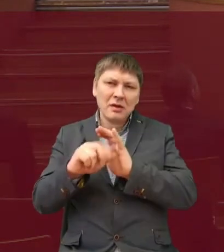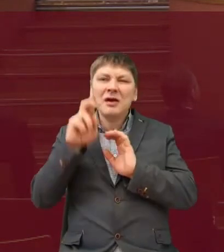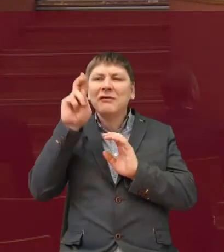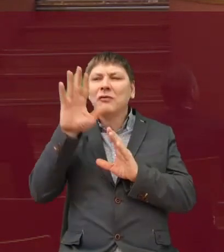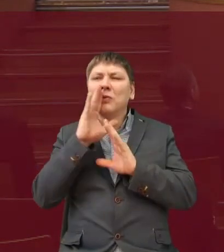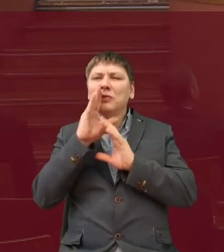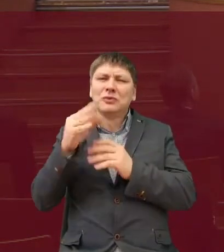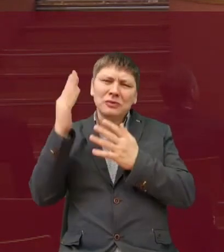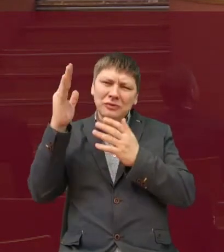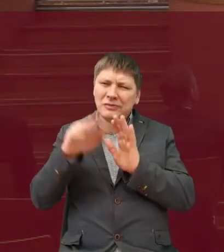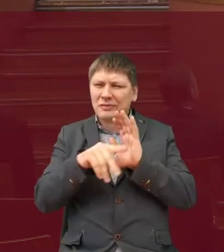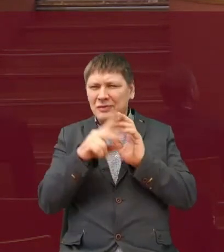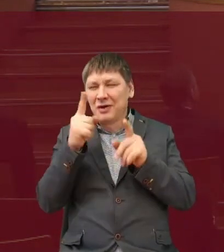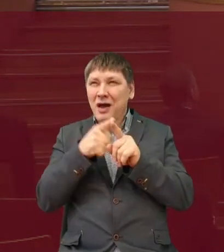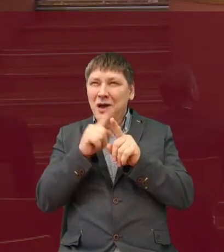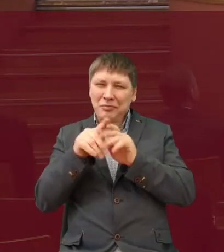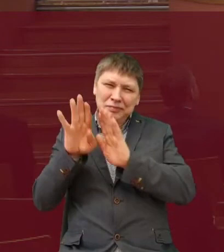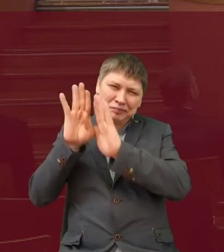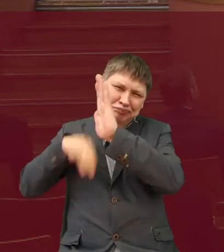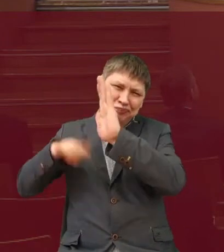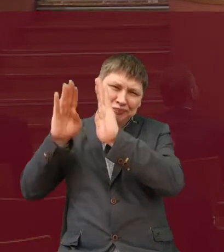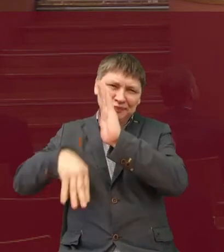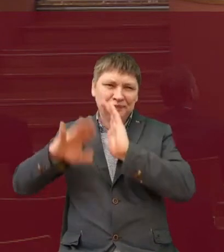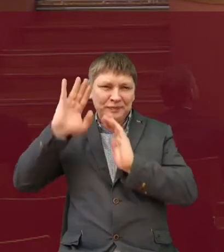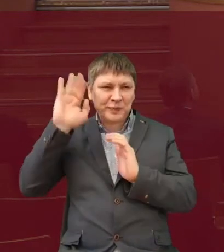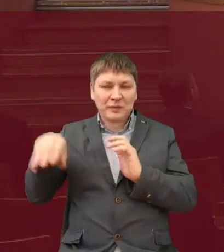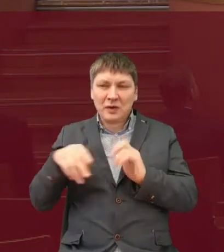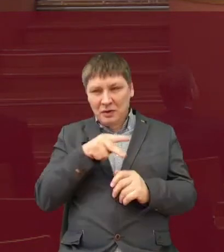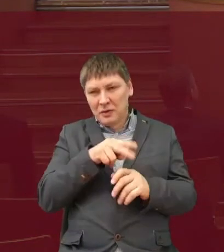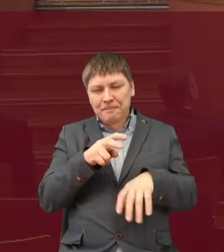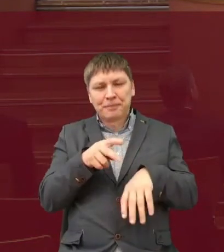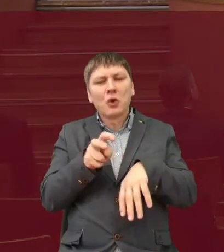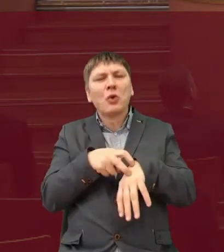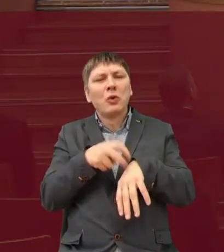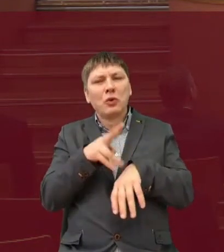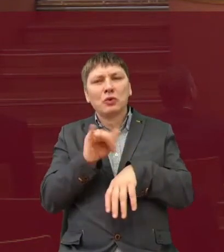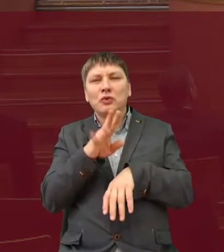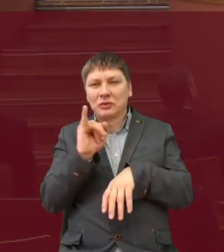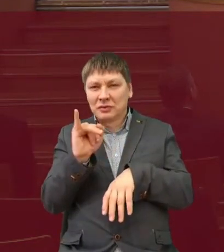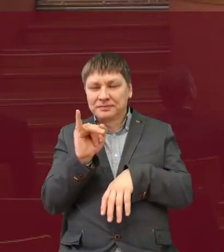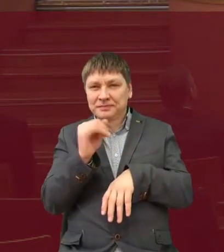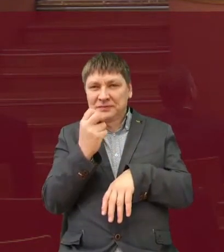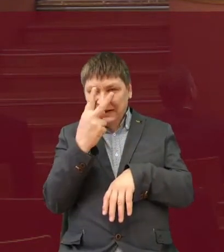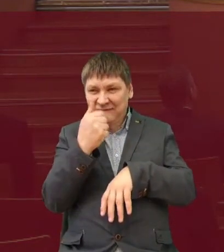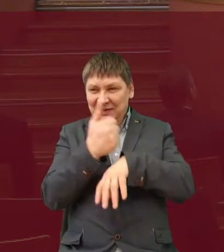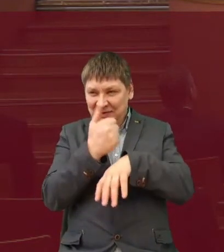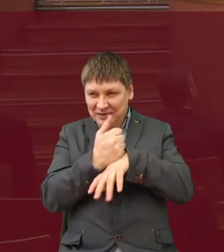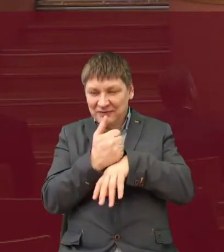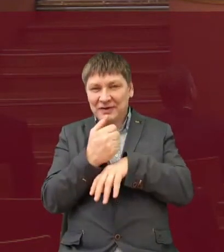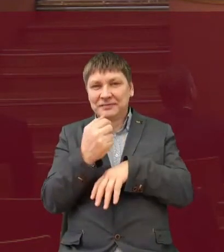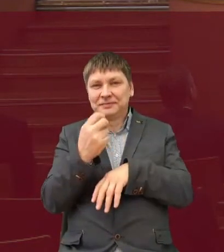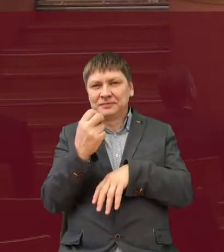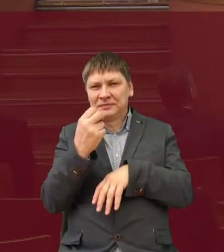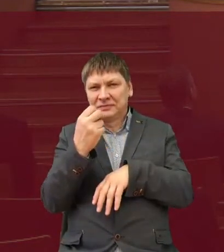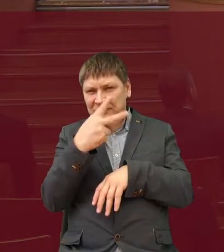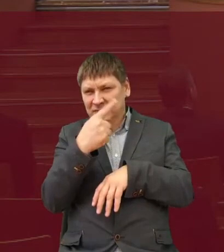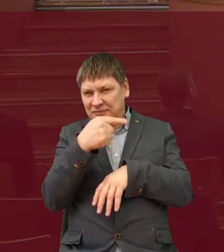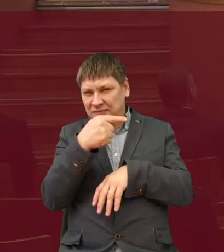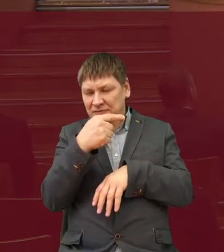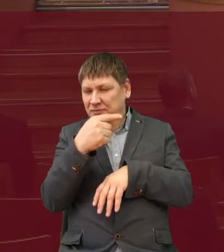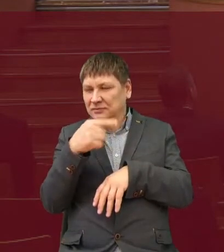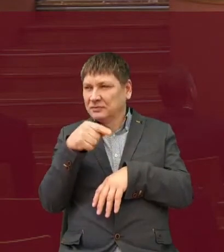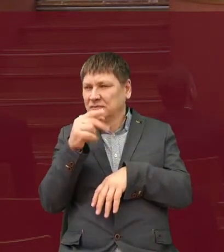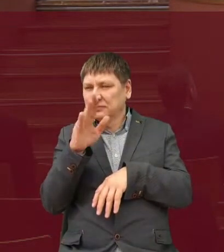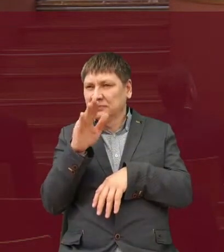божию праведность Божий законы Луки 12 глава 15 по 21 стих мы